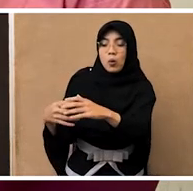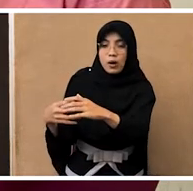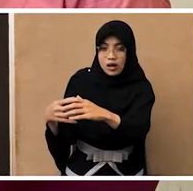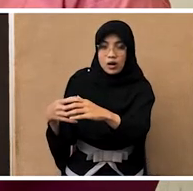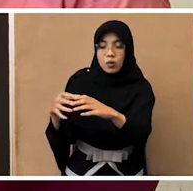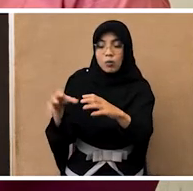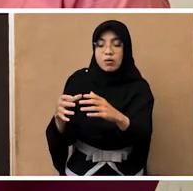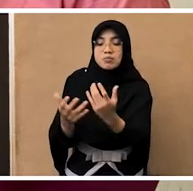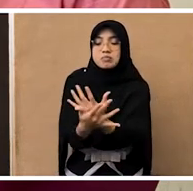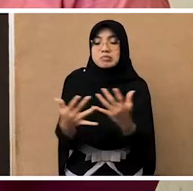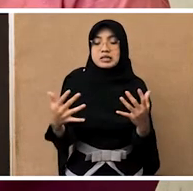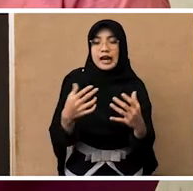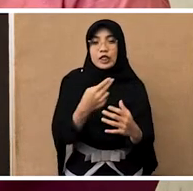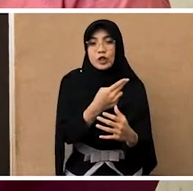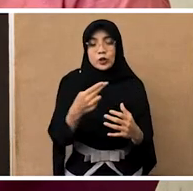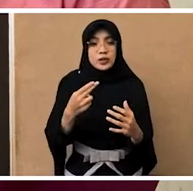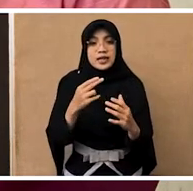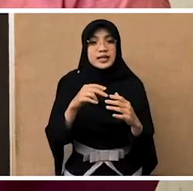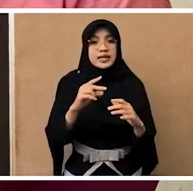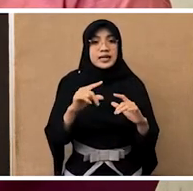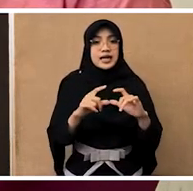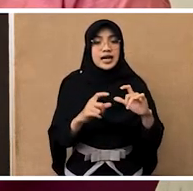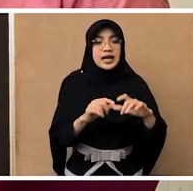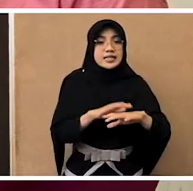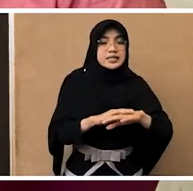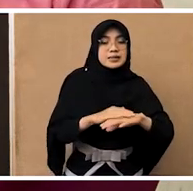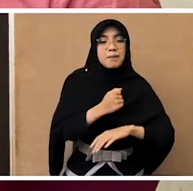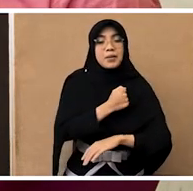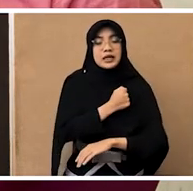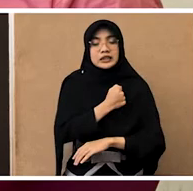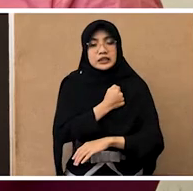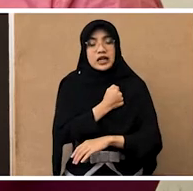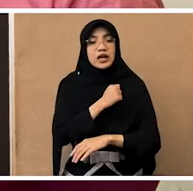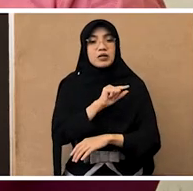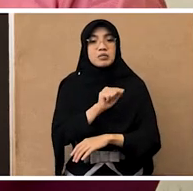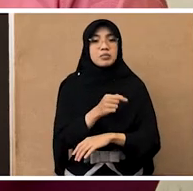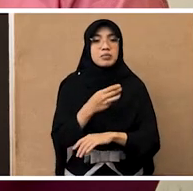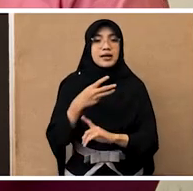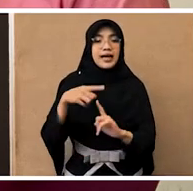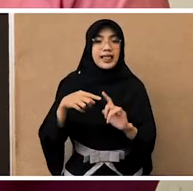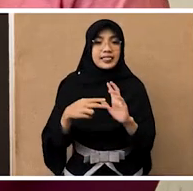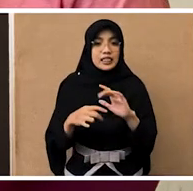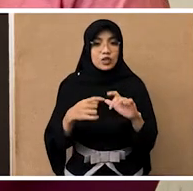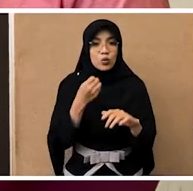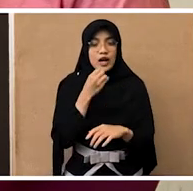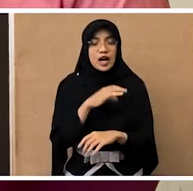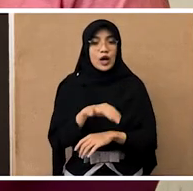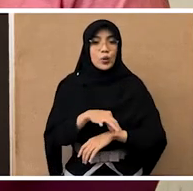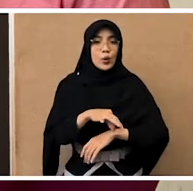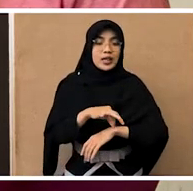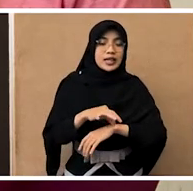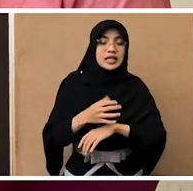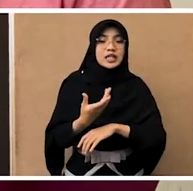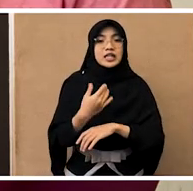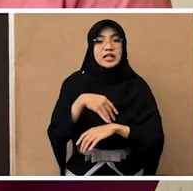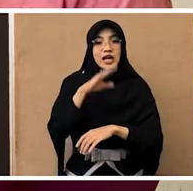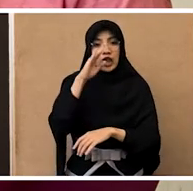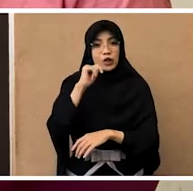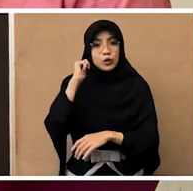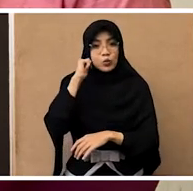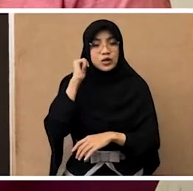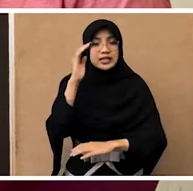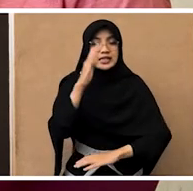kelompok penduduk Indonesia berdasarkan ras koma kebangsaan koma etnis koma warna kulit koma jenis kelamin koma